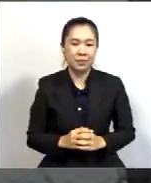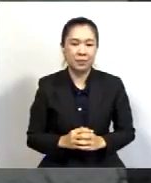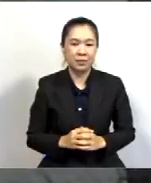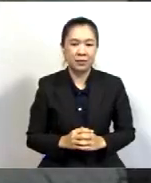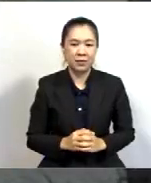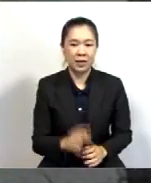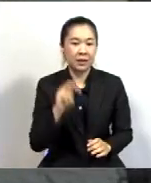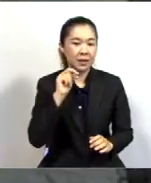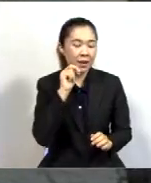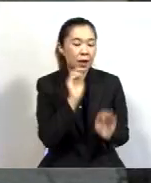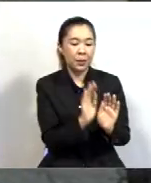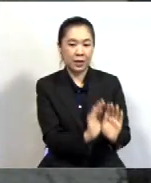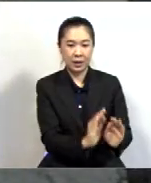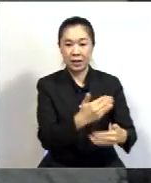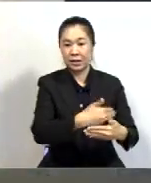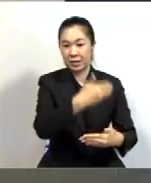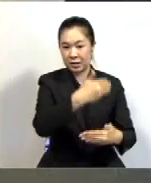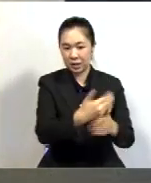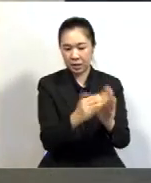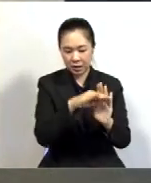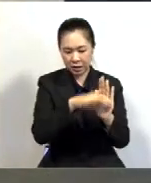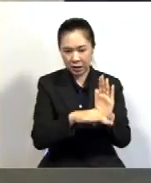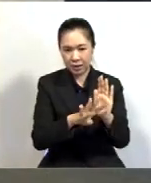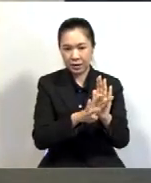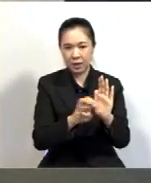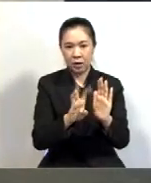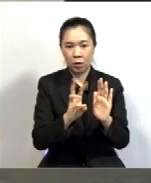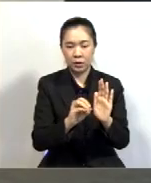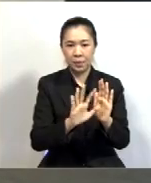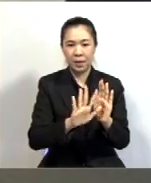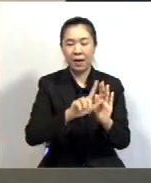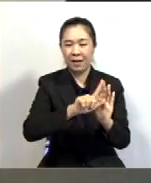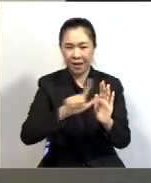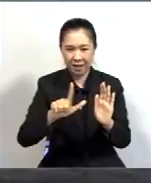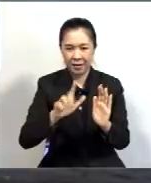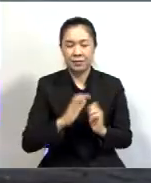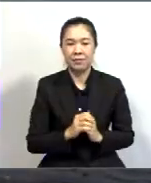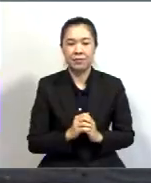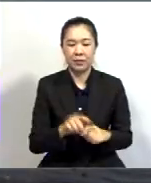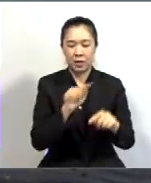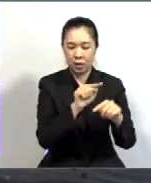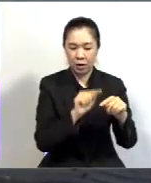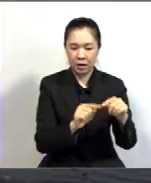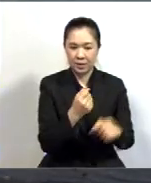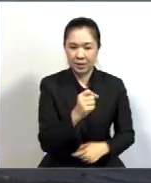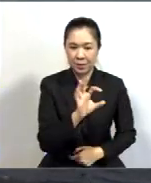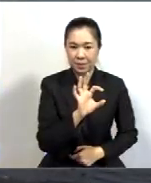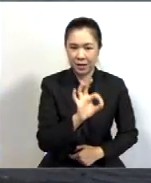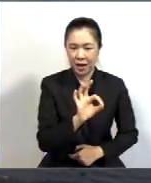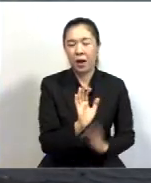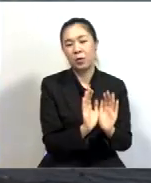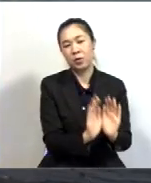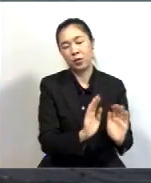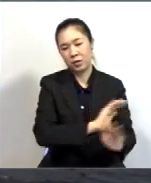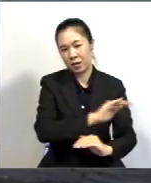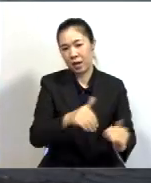ริมาณน้ำในเขื่อนอุบลรัตน์ขณะนี้นะครับเหลืออยู่ที่465ล้านลูกบาศก์เมตรคิดเป็นร้อยละ19ของความจุอ่